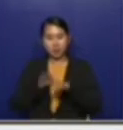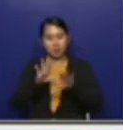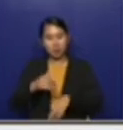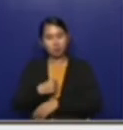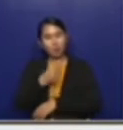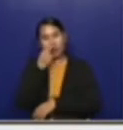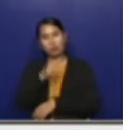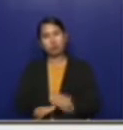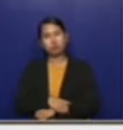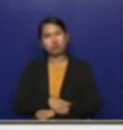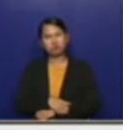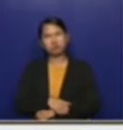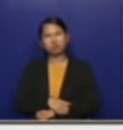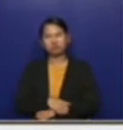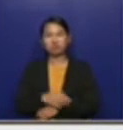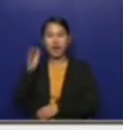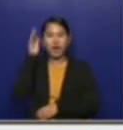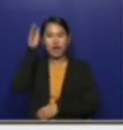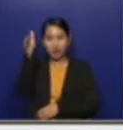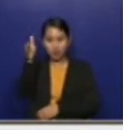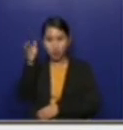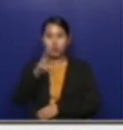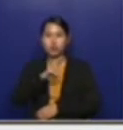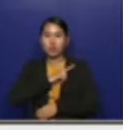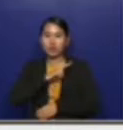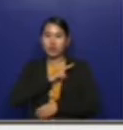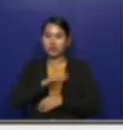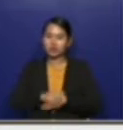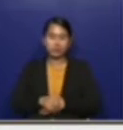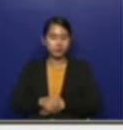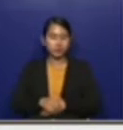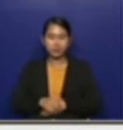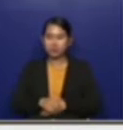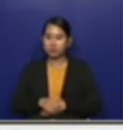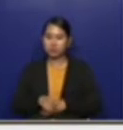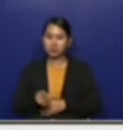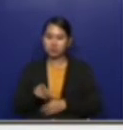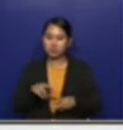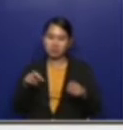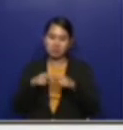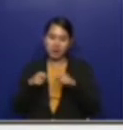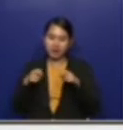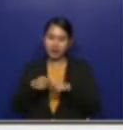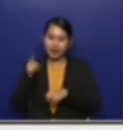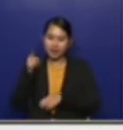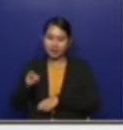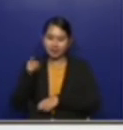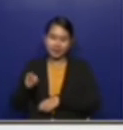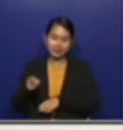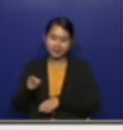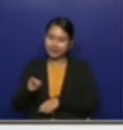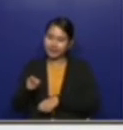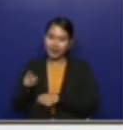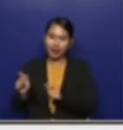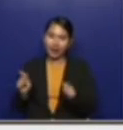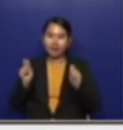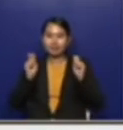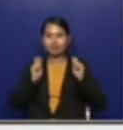าคตของเขาจะต้องรับมรดกบ้านเมืองที่ยับเยินจากผู้ใหญ่ที่สร้าง